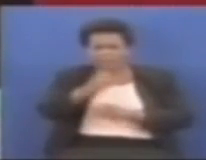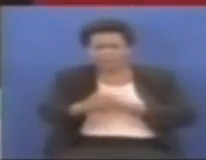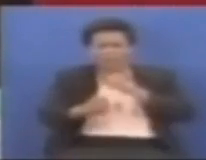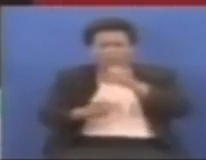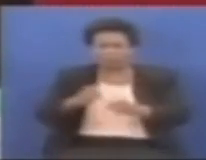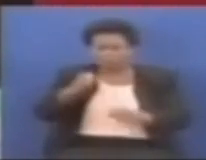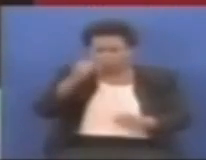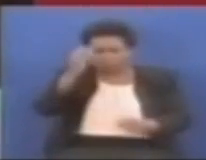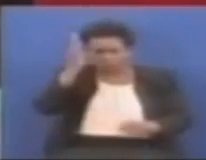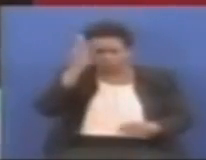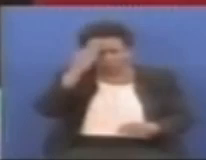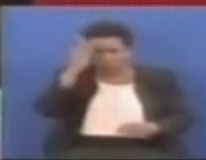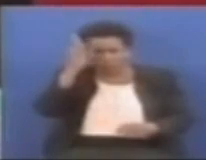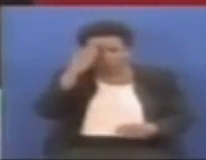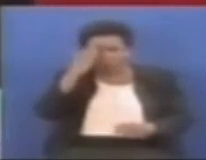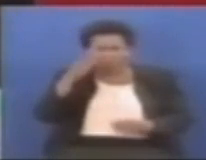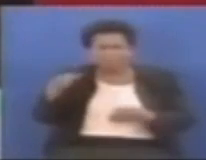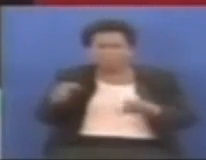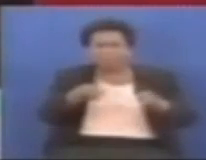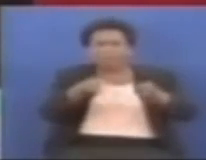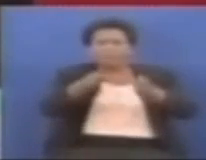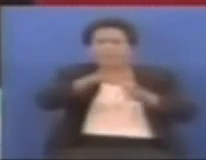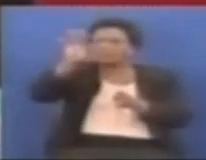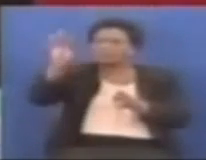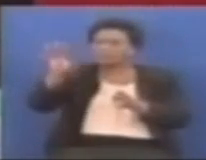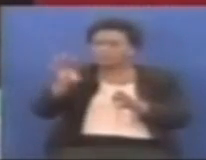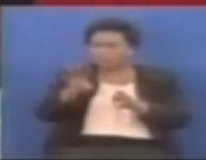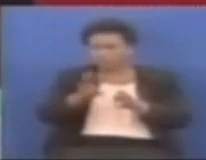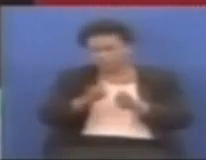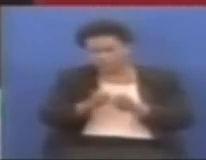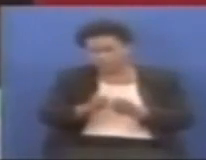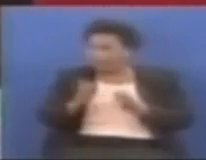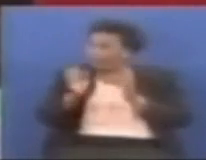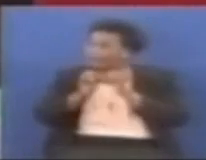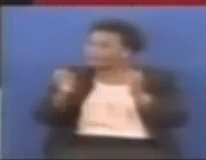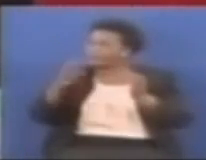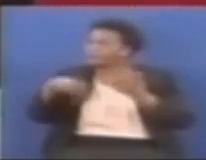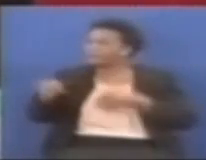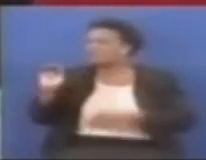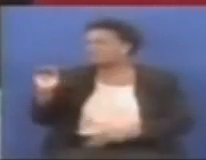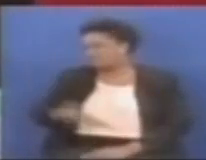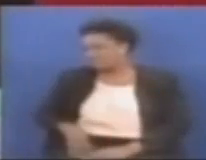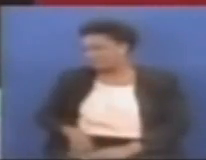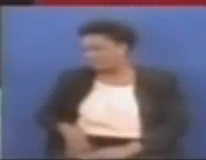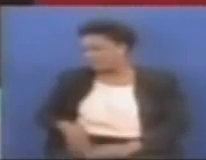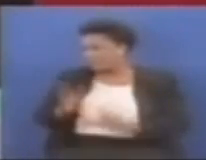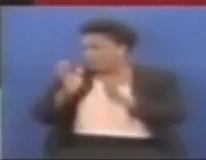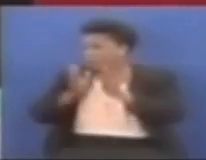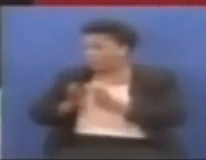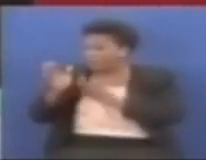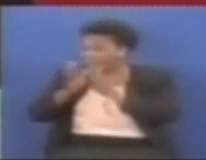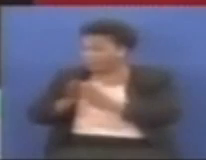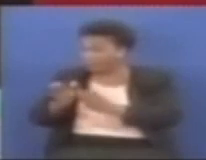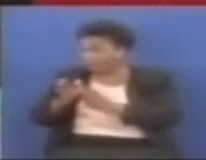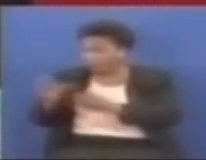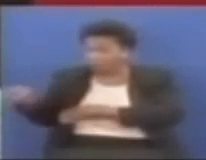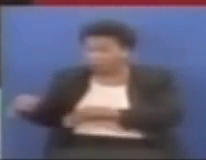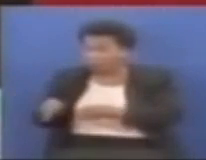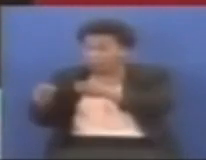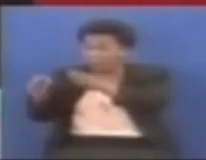kuziboresha. Lakini niombe tu Mheshimiwa Mbunge kwamba utaratibu wa kupandisha barabara huko kisheria, na kama saa